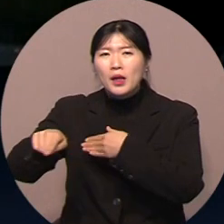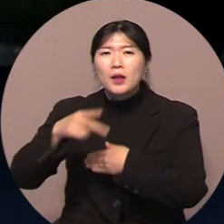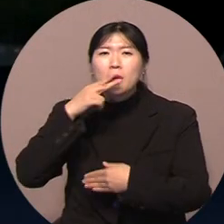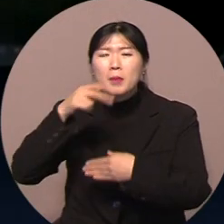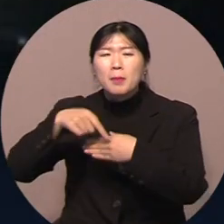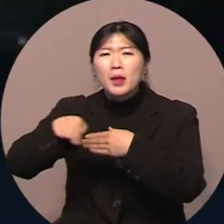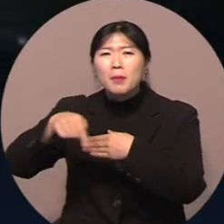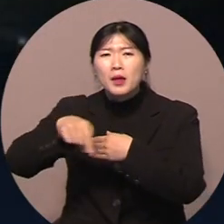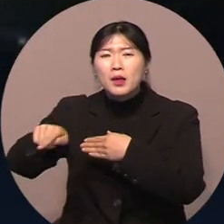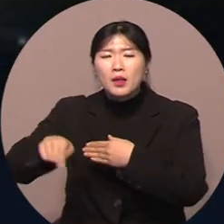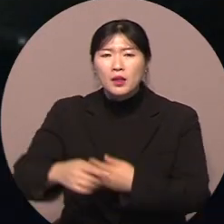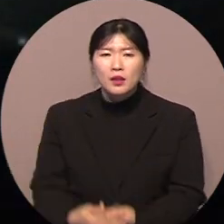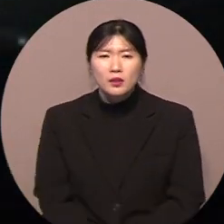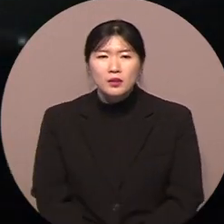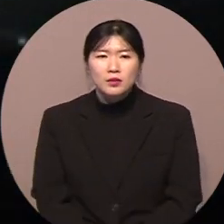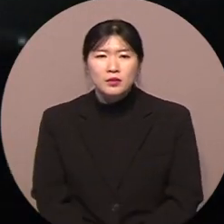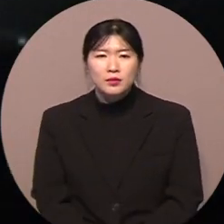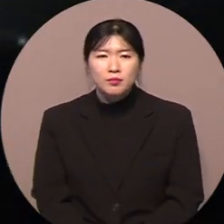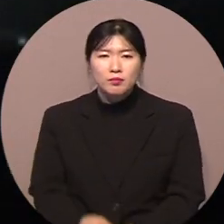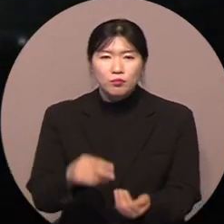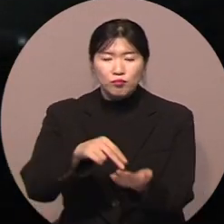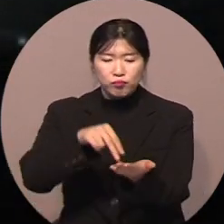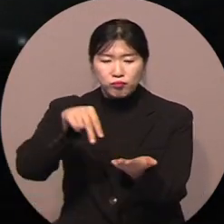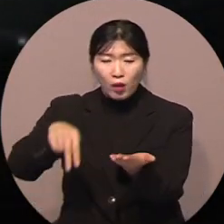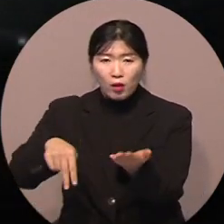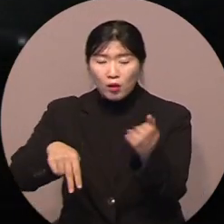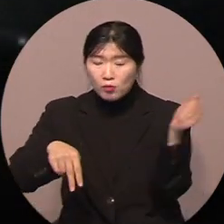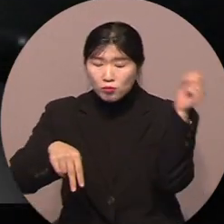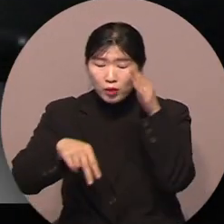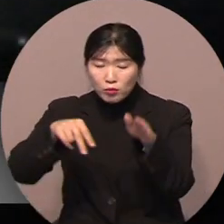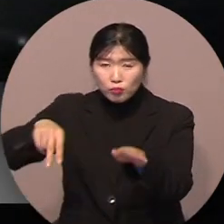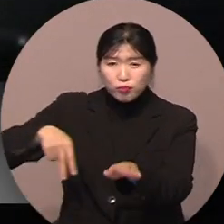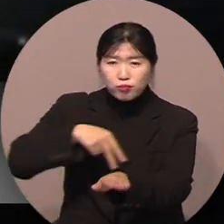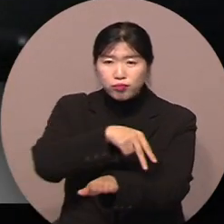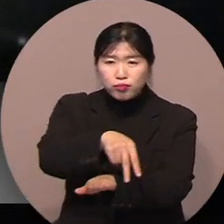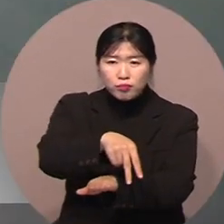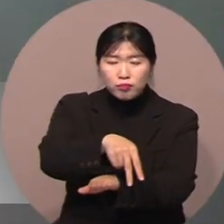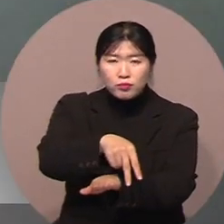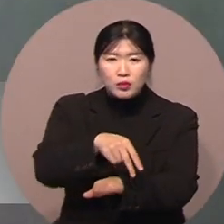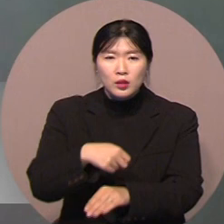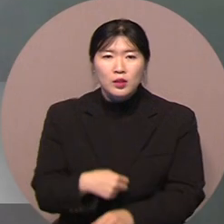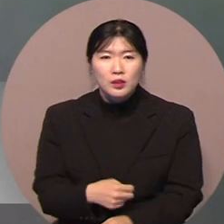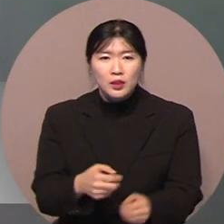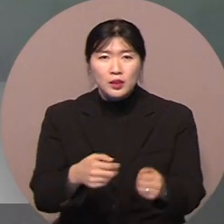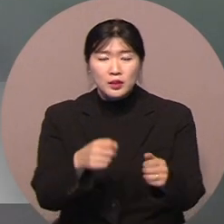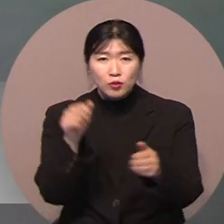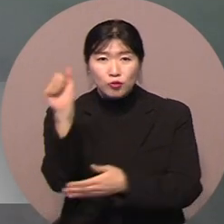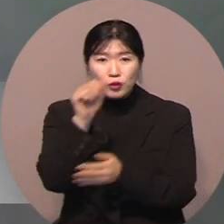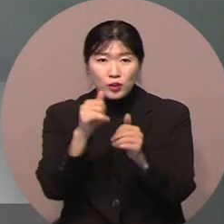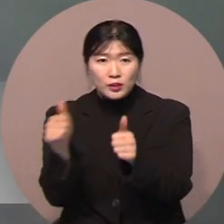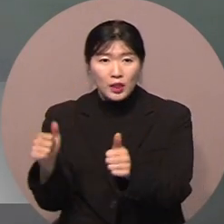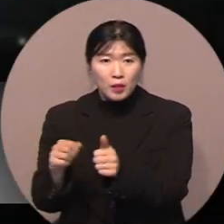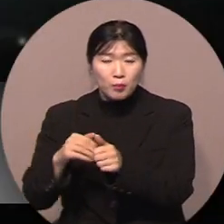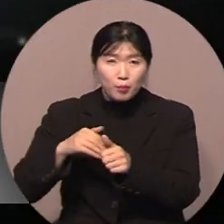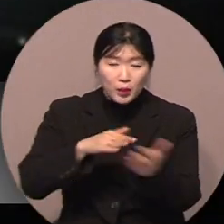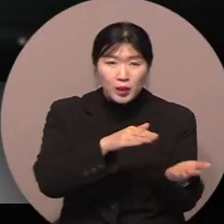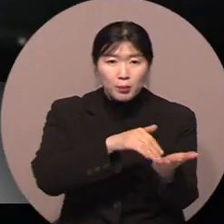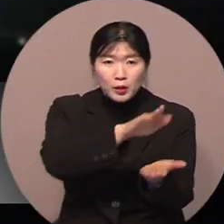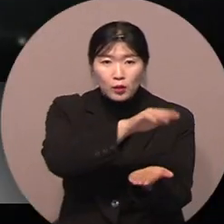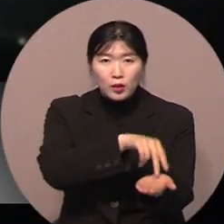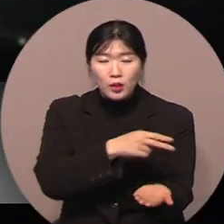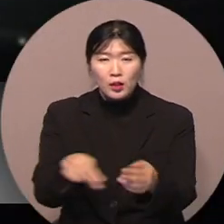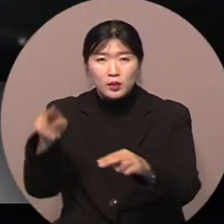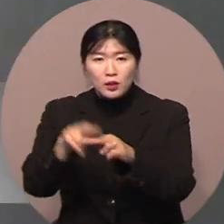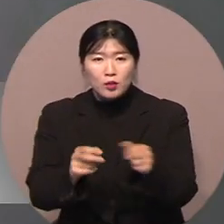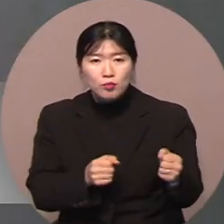핍시다 그런데 택시에서 내린 승객은 갑자기 강도로 돌변합니다 택시 기사를 힘으로 제압하더니 운전석에